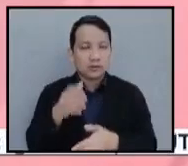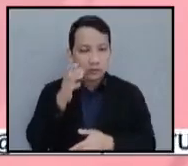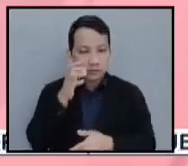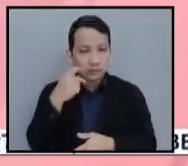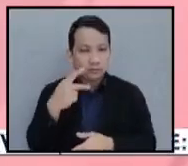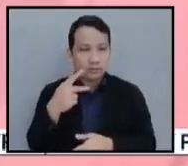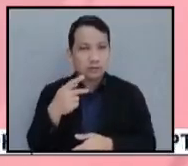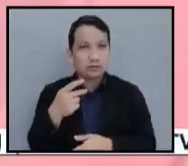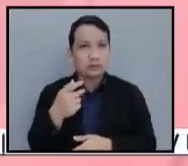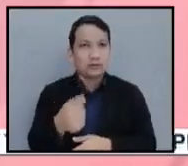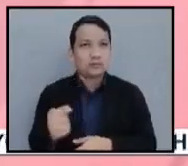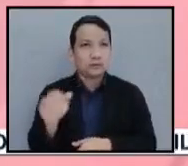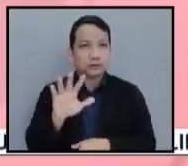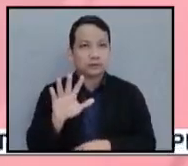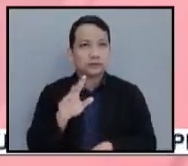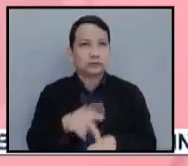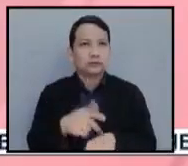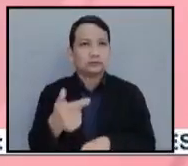shine